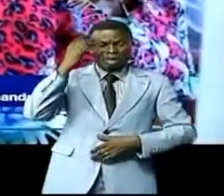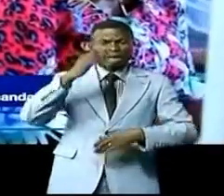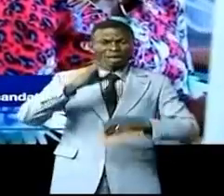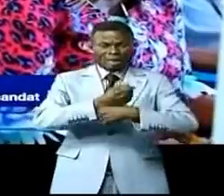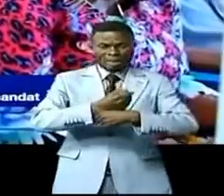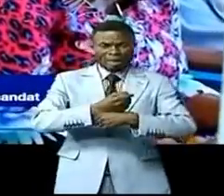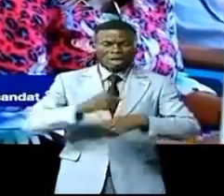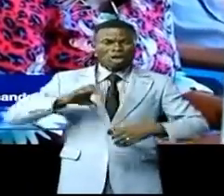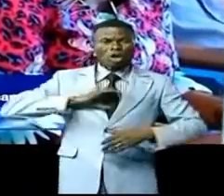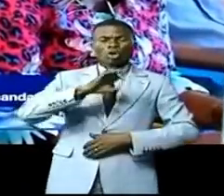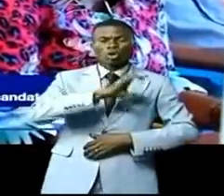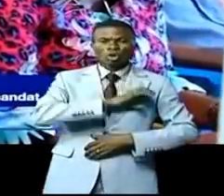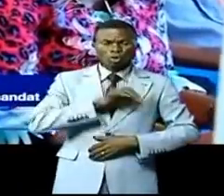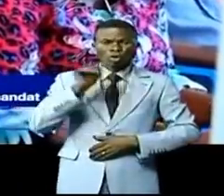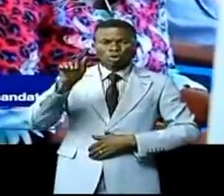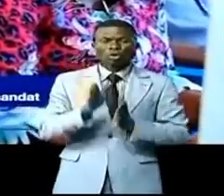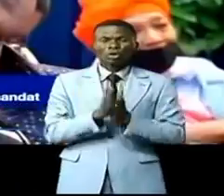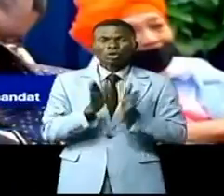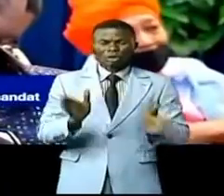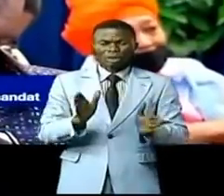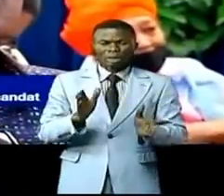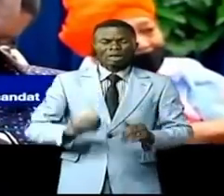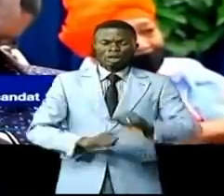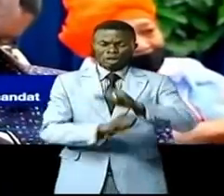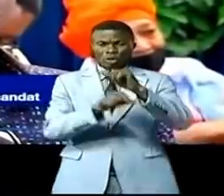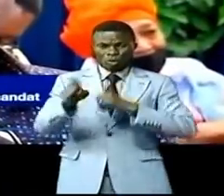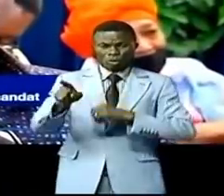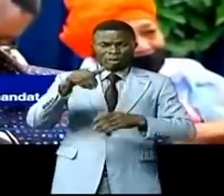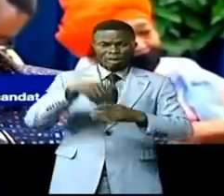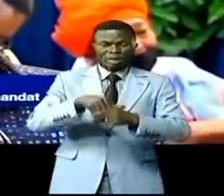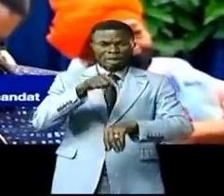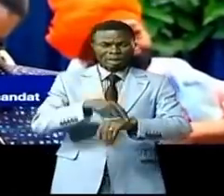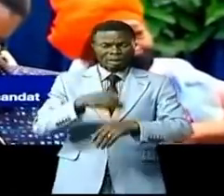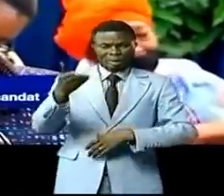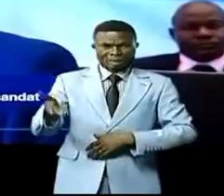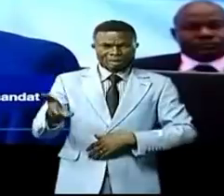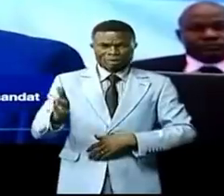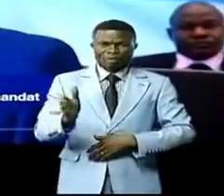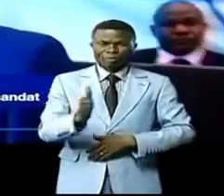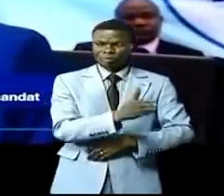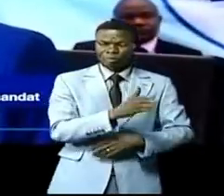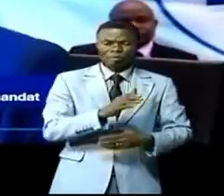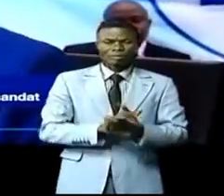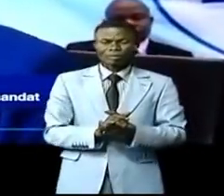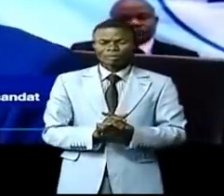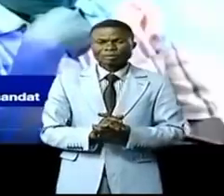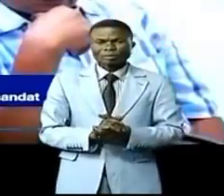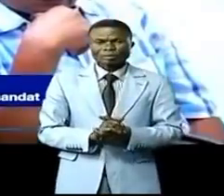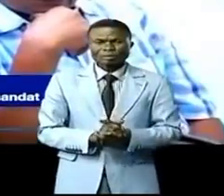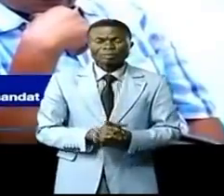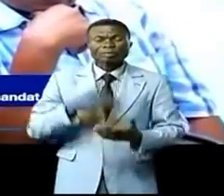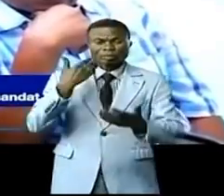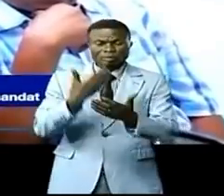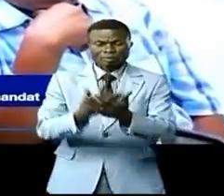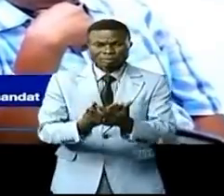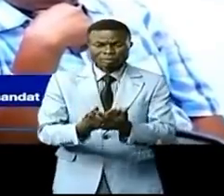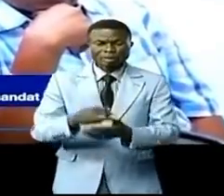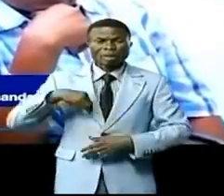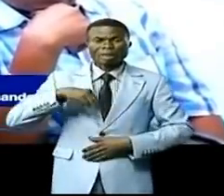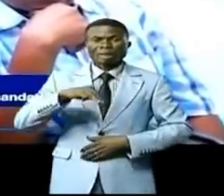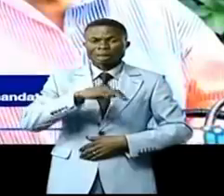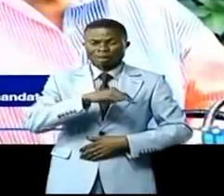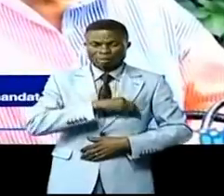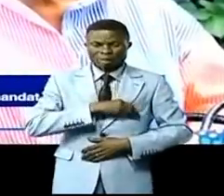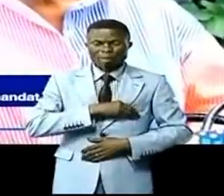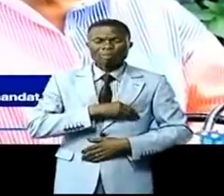le comité directeur qui va l'accompagner dans cette tâche. Les nominés sont des membres à part entière de